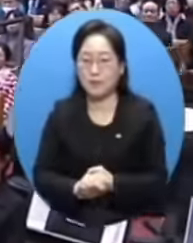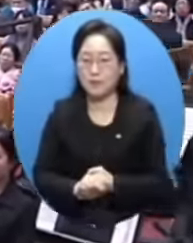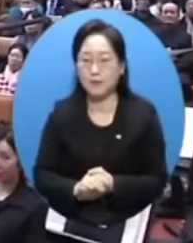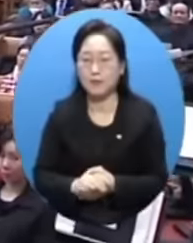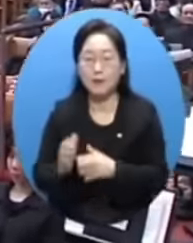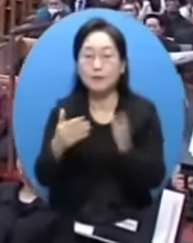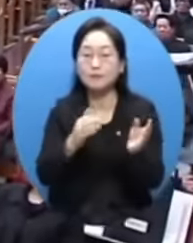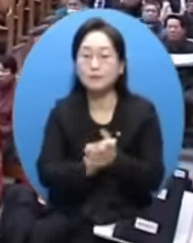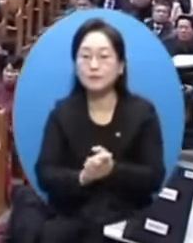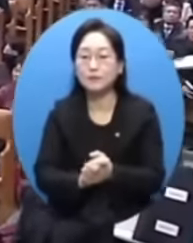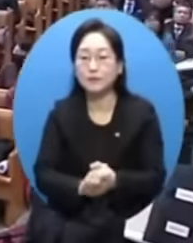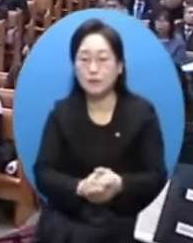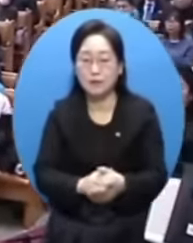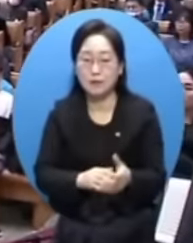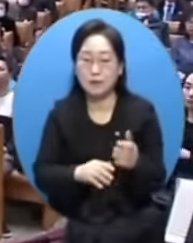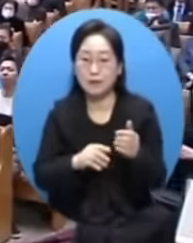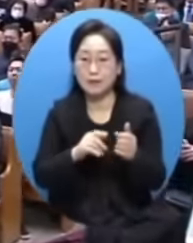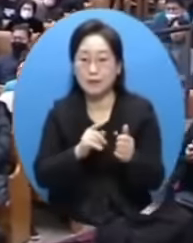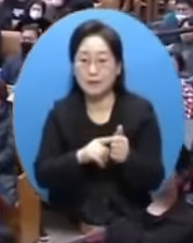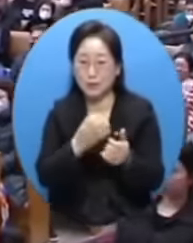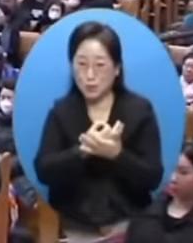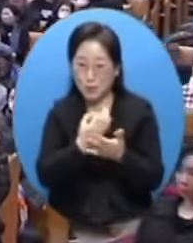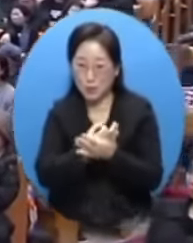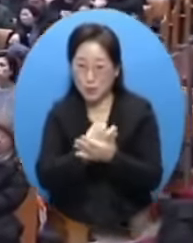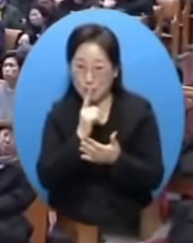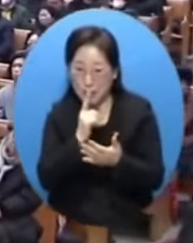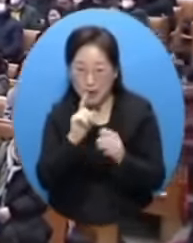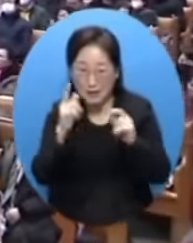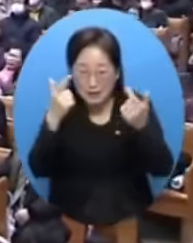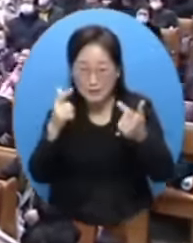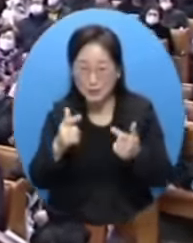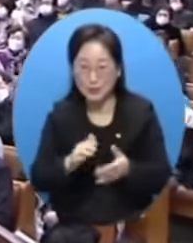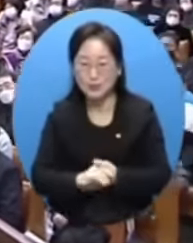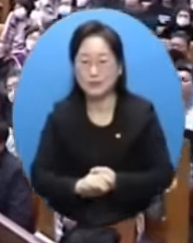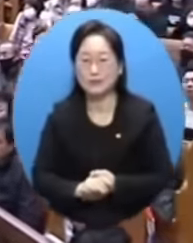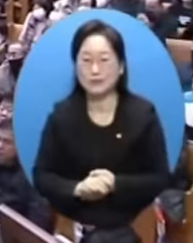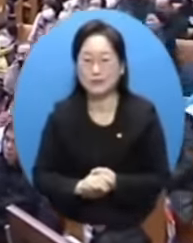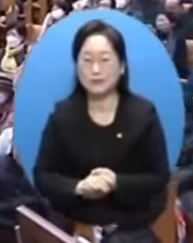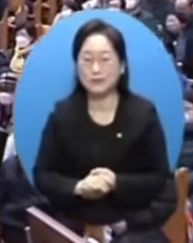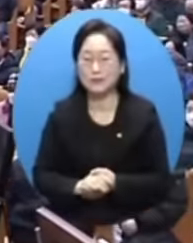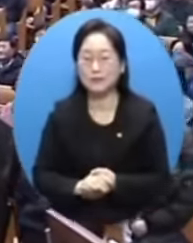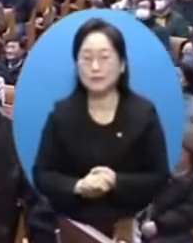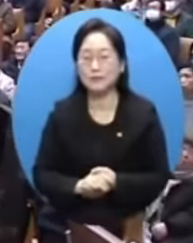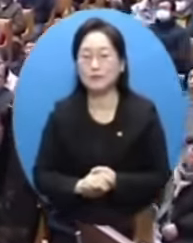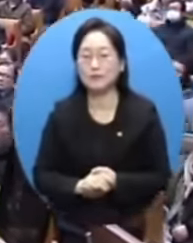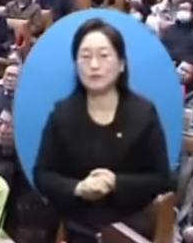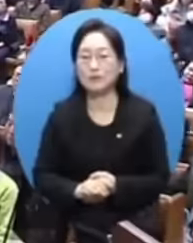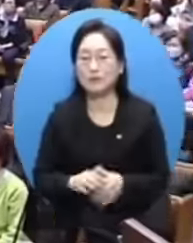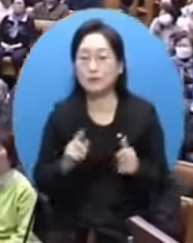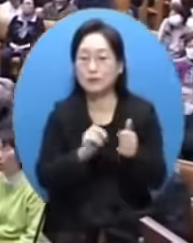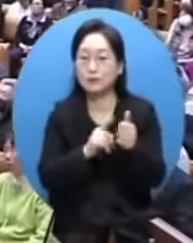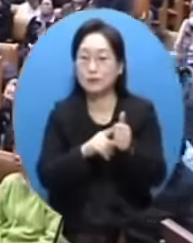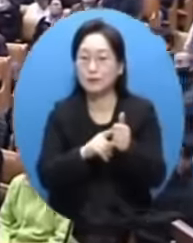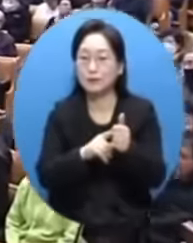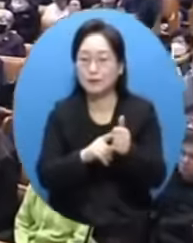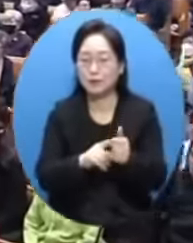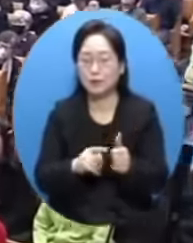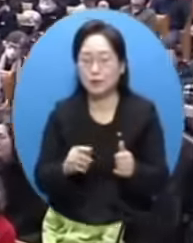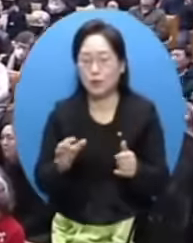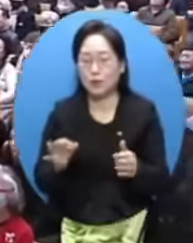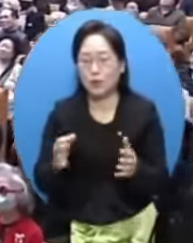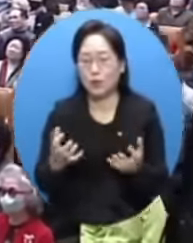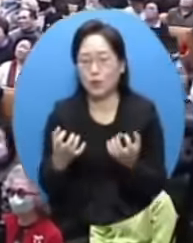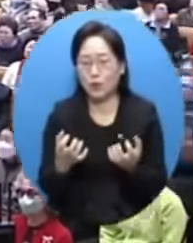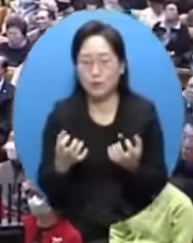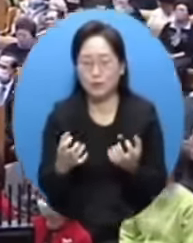근데 제가이 돈 벌었다는 얘기를 하려고 하는 건 아닌데 거기만 너무 관심 갖지 마시고요 이분 아주 구두로